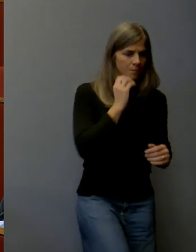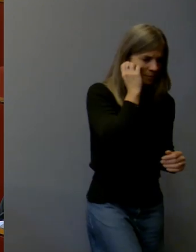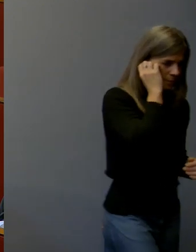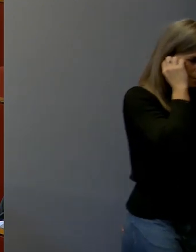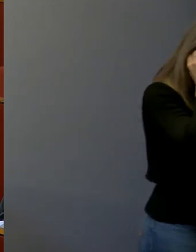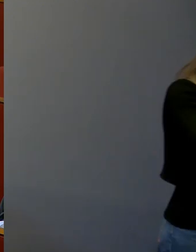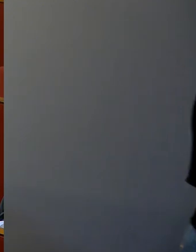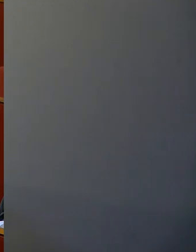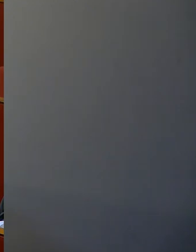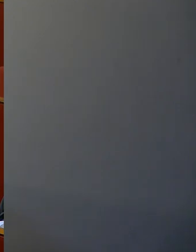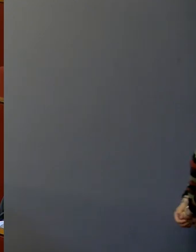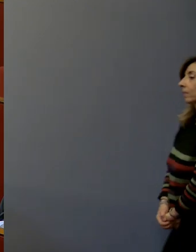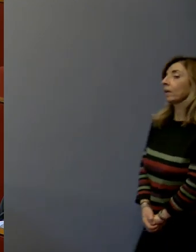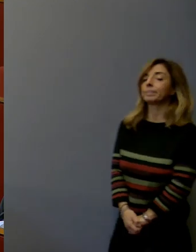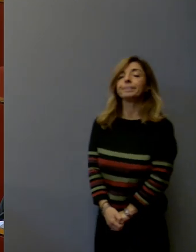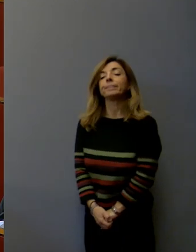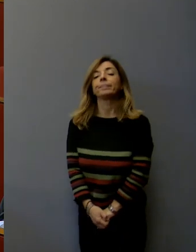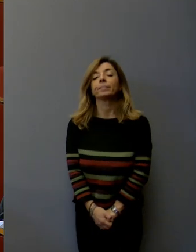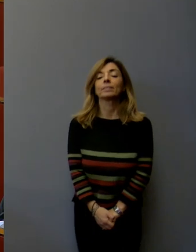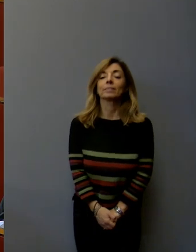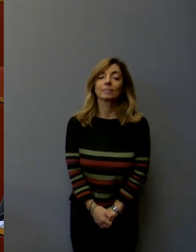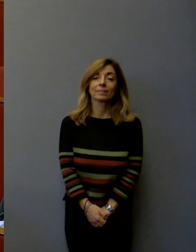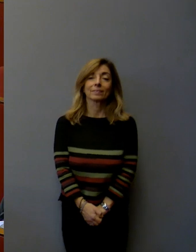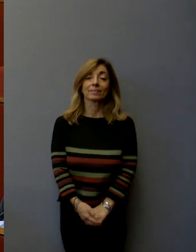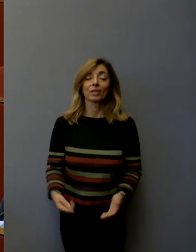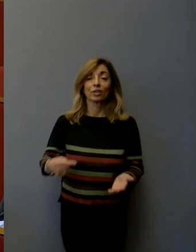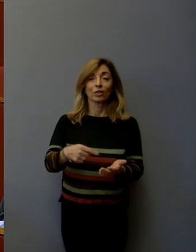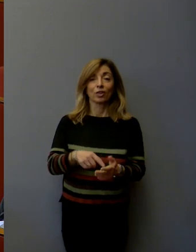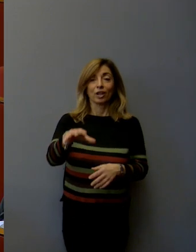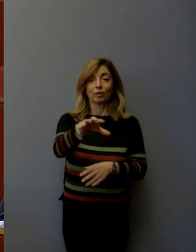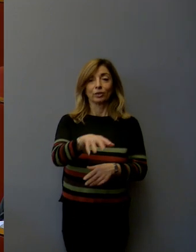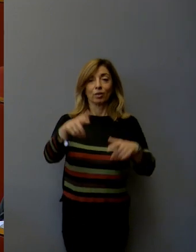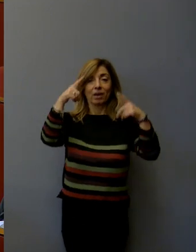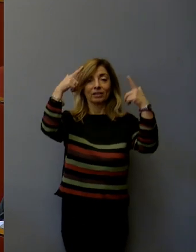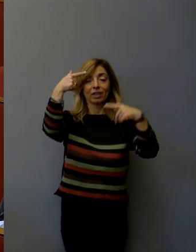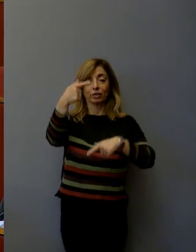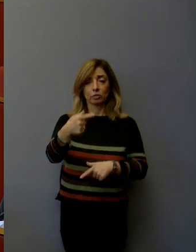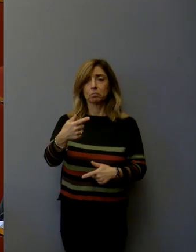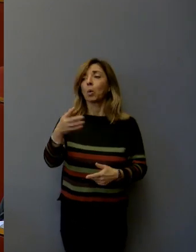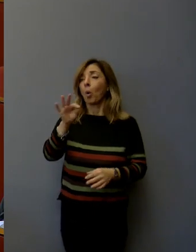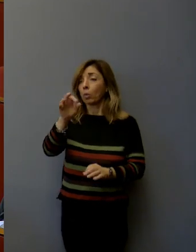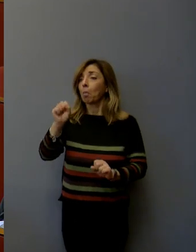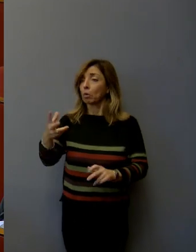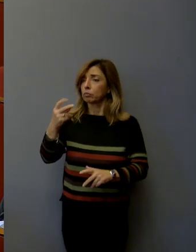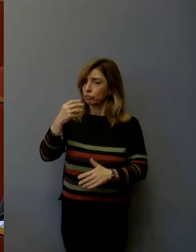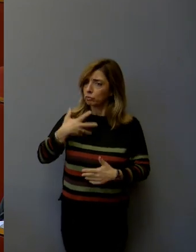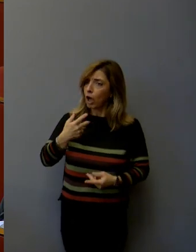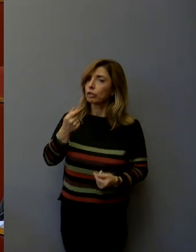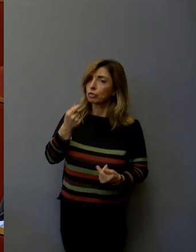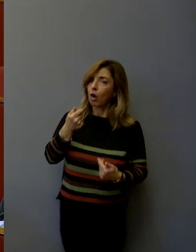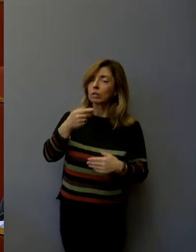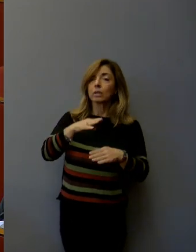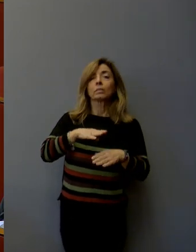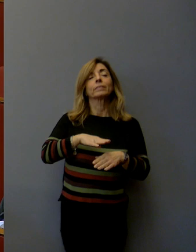Oh torniamo su San Teodoro e Uno potrebbe dirmi Ma no ci sono dei soldi Salita San Rocco è salita San Francesco da